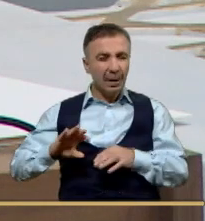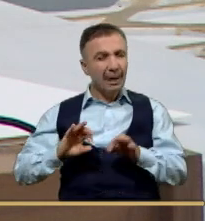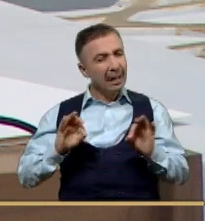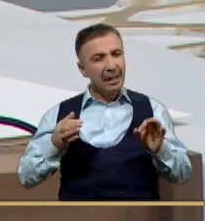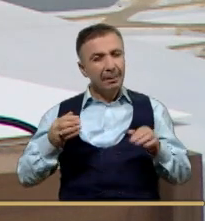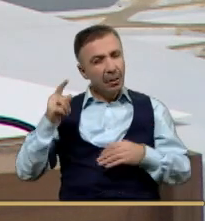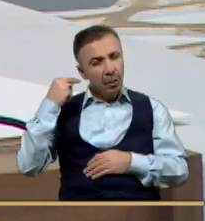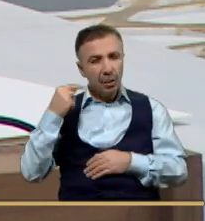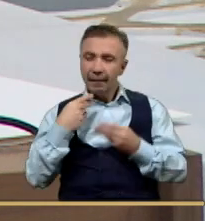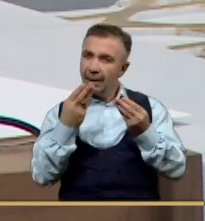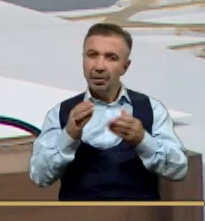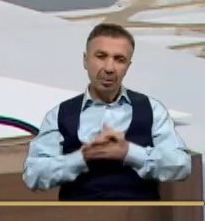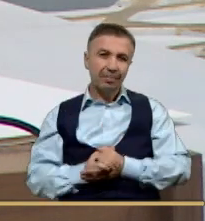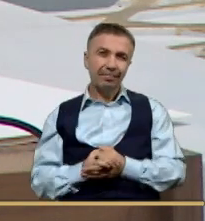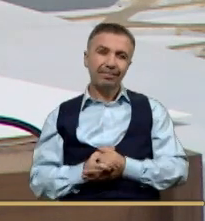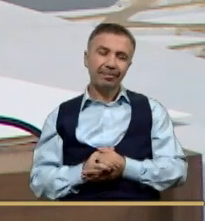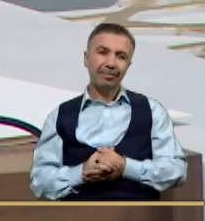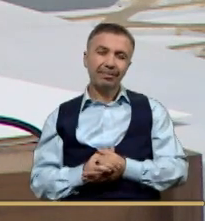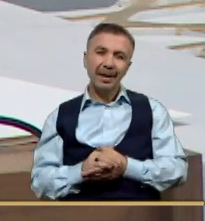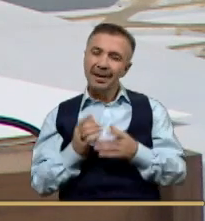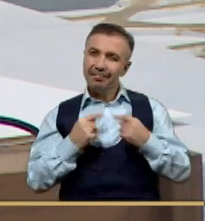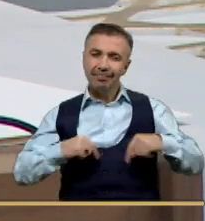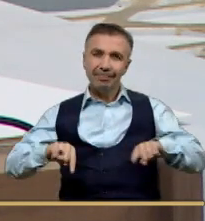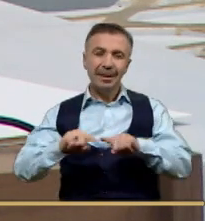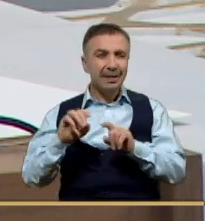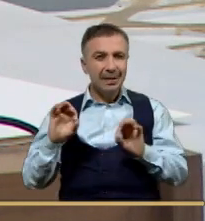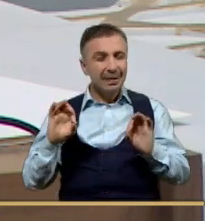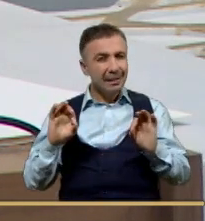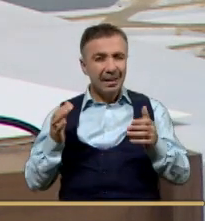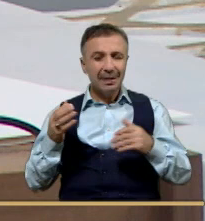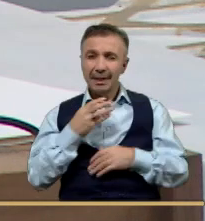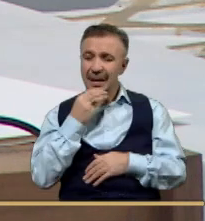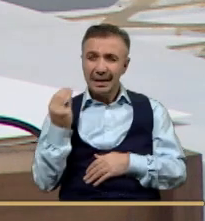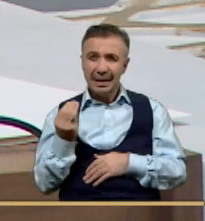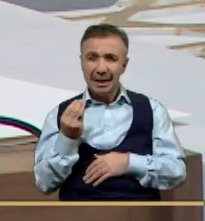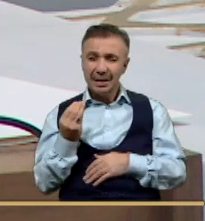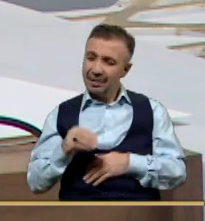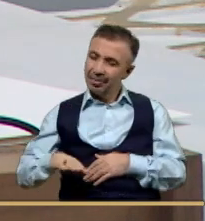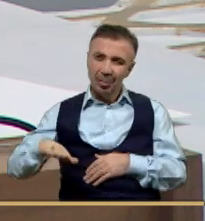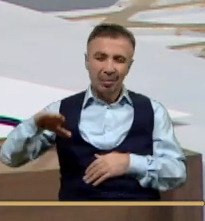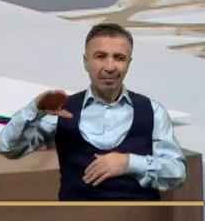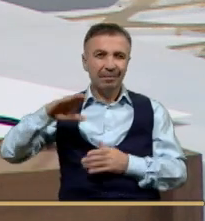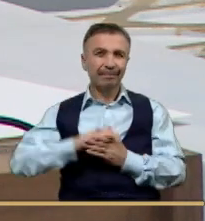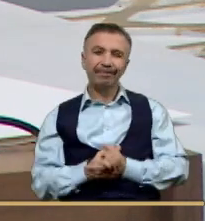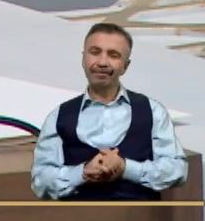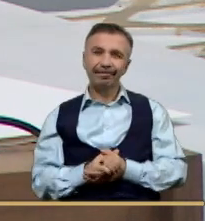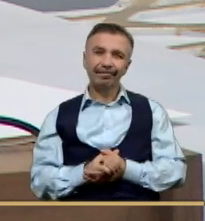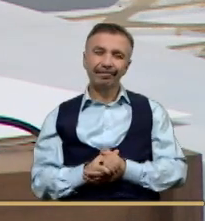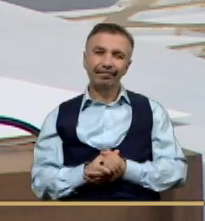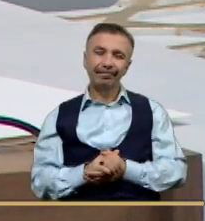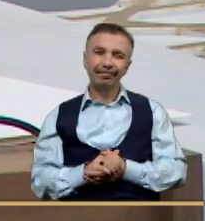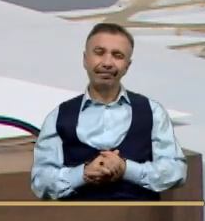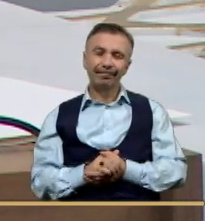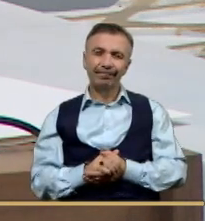acaba? Biz nasıl bir gençlik yetiştiriyoruz? Nasıl bir insan yetiştiriyoruz